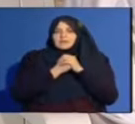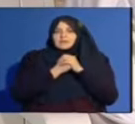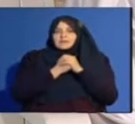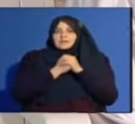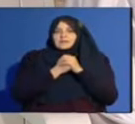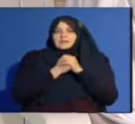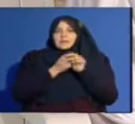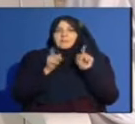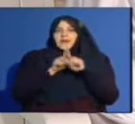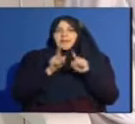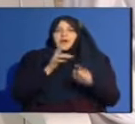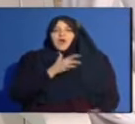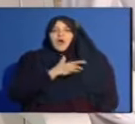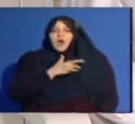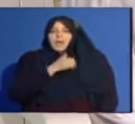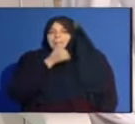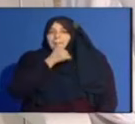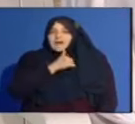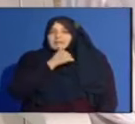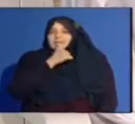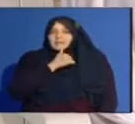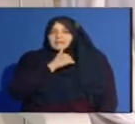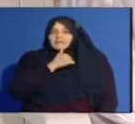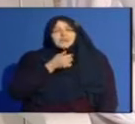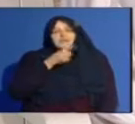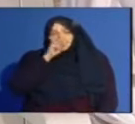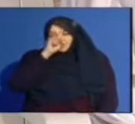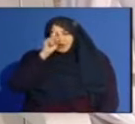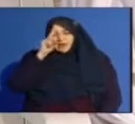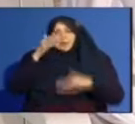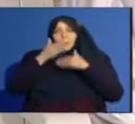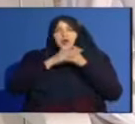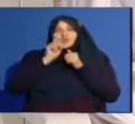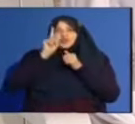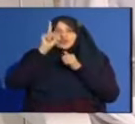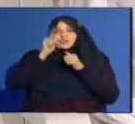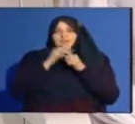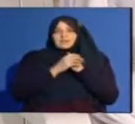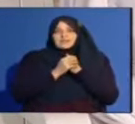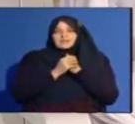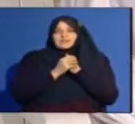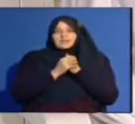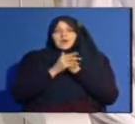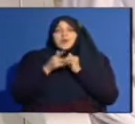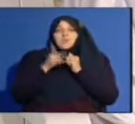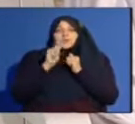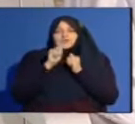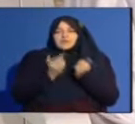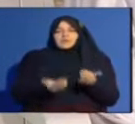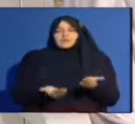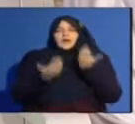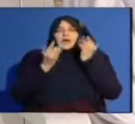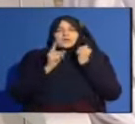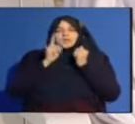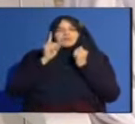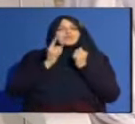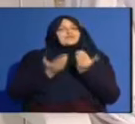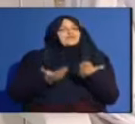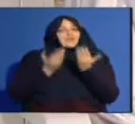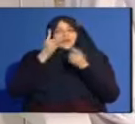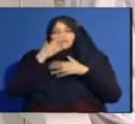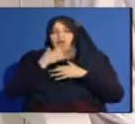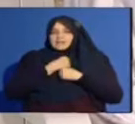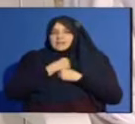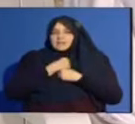وقلوبكم المكلومة المجروحة قريبة من الله، وكلما ترفعوا الدعوة على ربي سبحانه وربي إن شاء الله